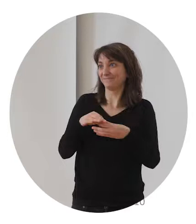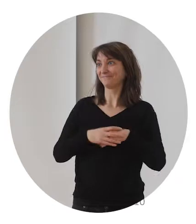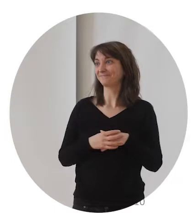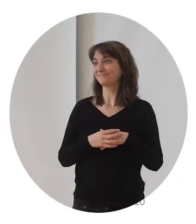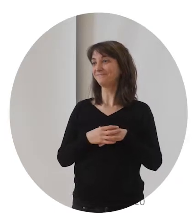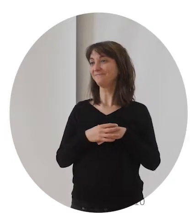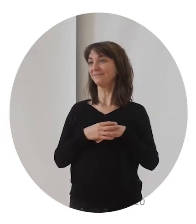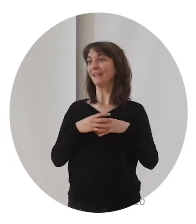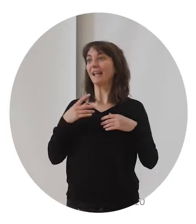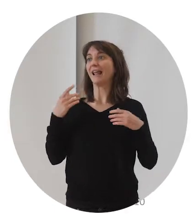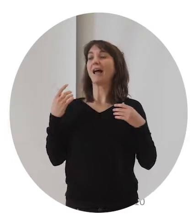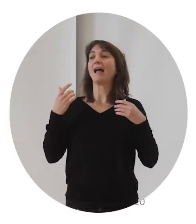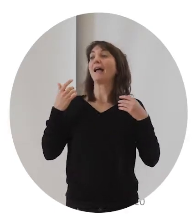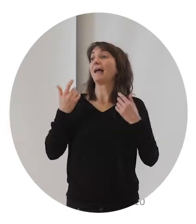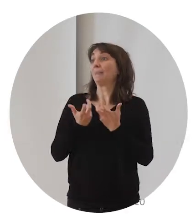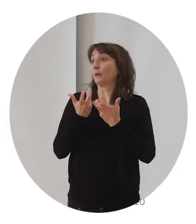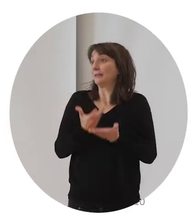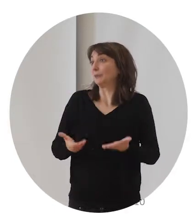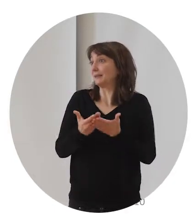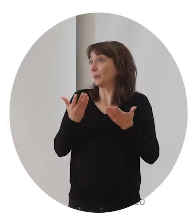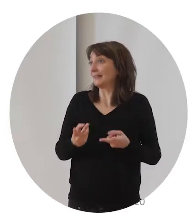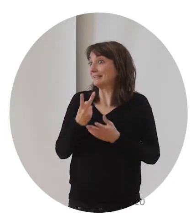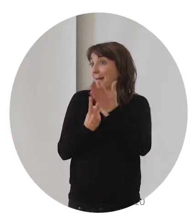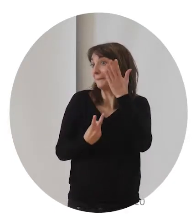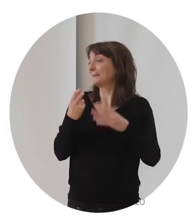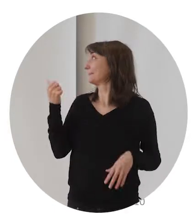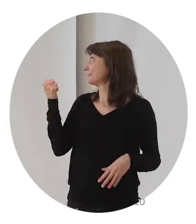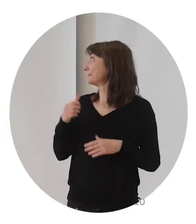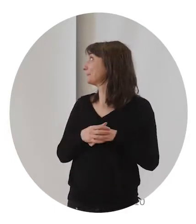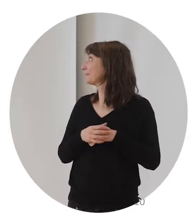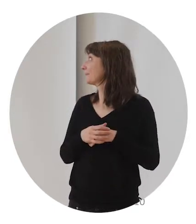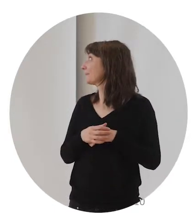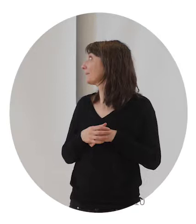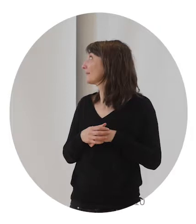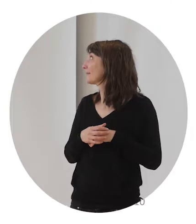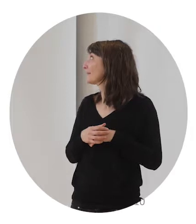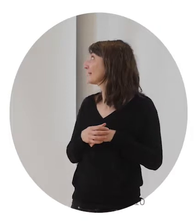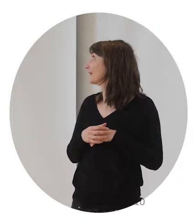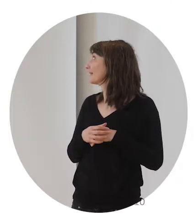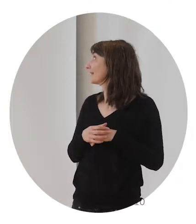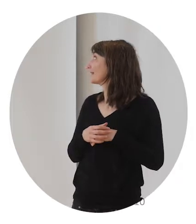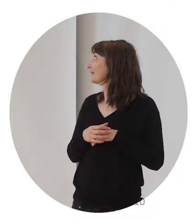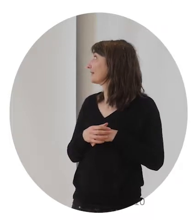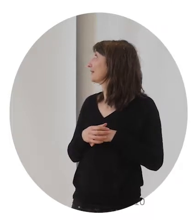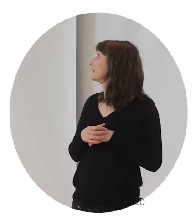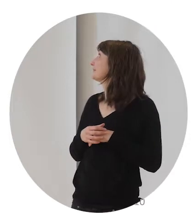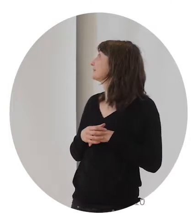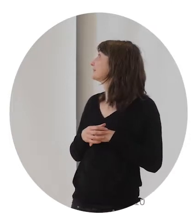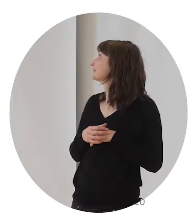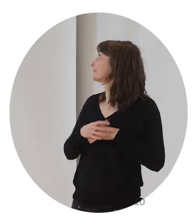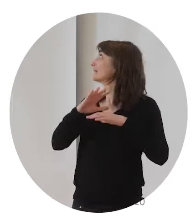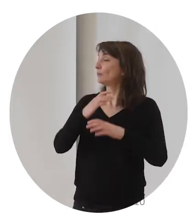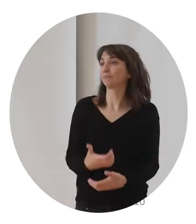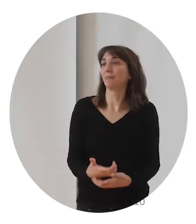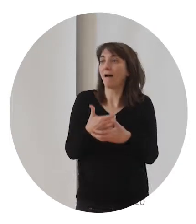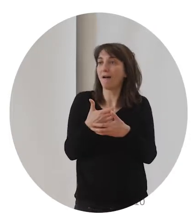Donc là, par exemple, on a des situations, donc des petits dessins, donc le portage en écharpe ou à bras par une maman, tout